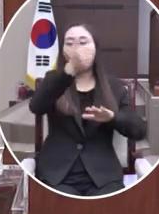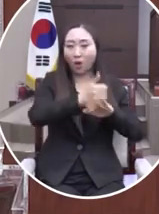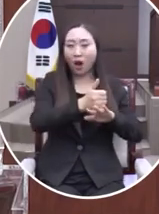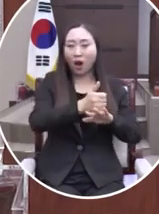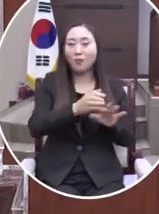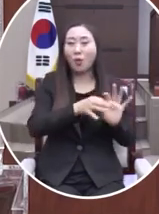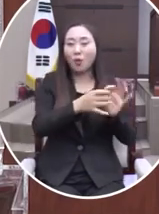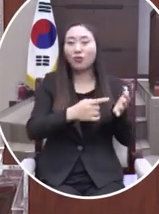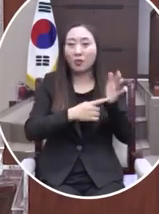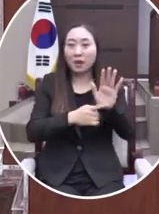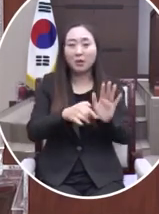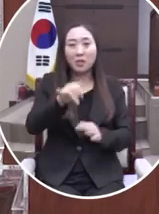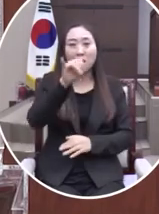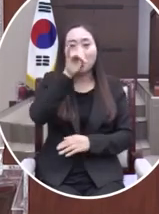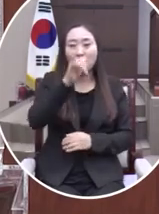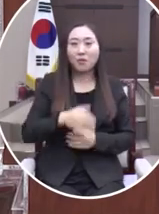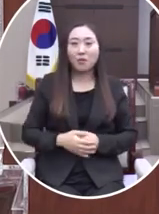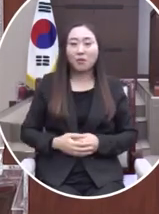결의와 함께